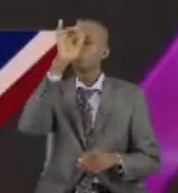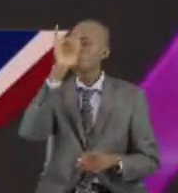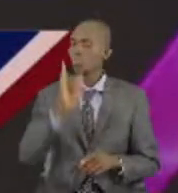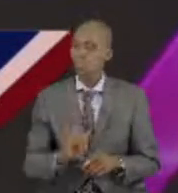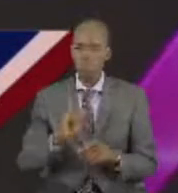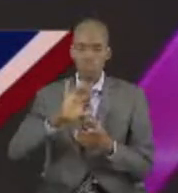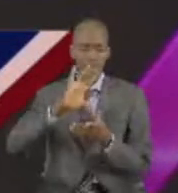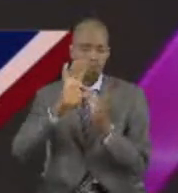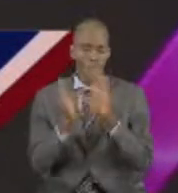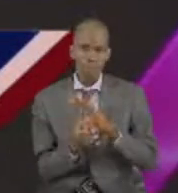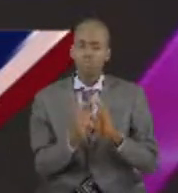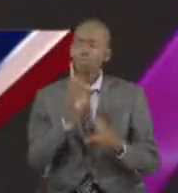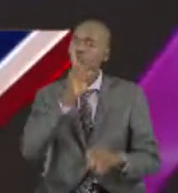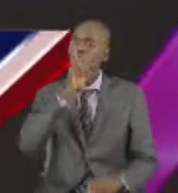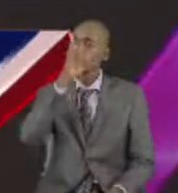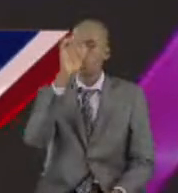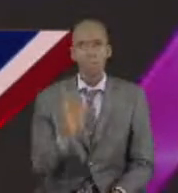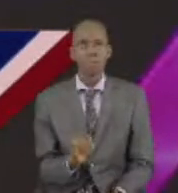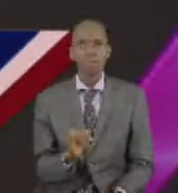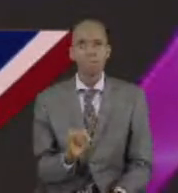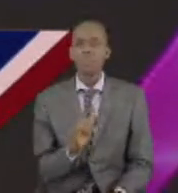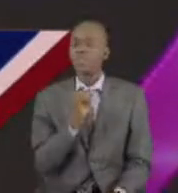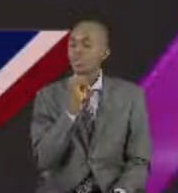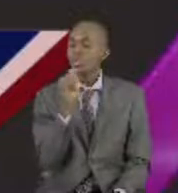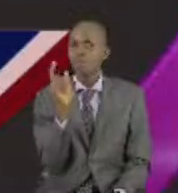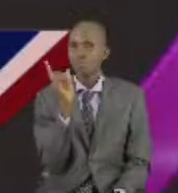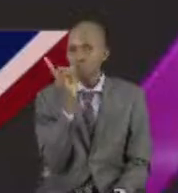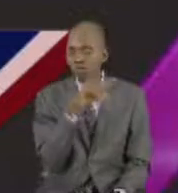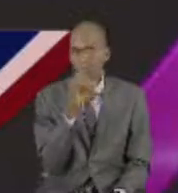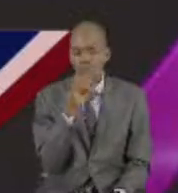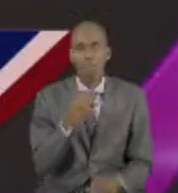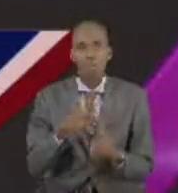C'est le témoignage d'une âme véritablement, authentiquement,